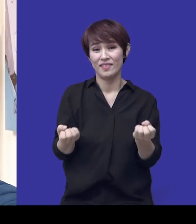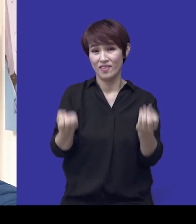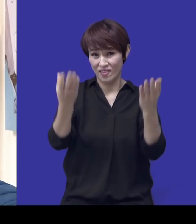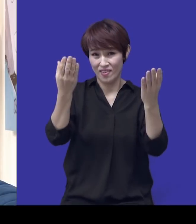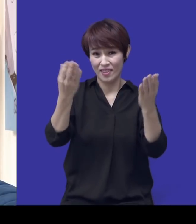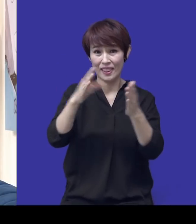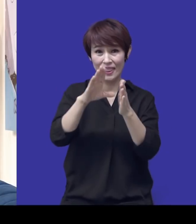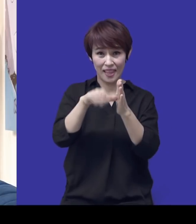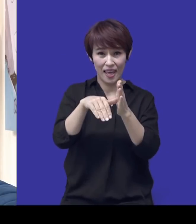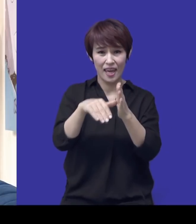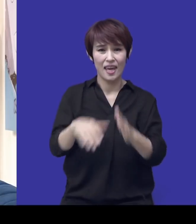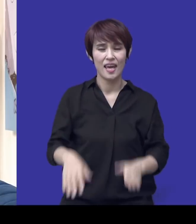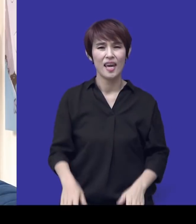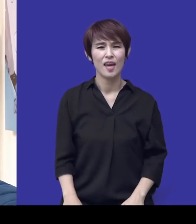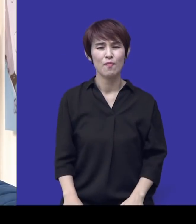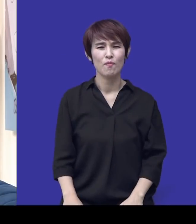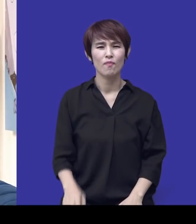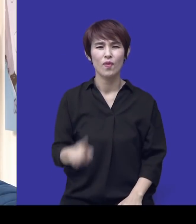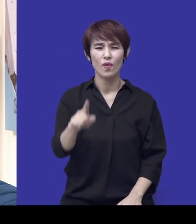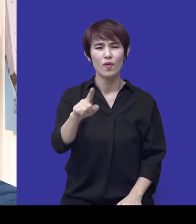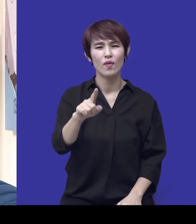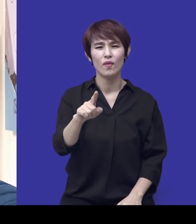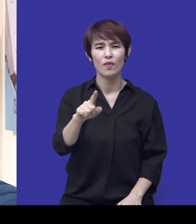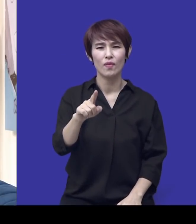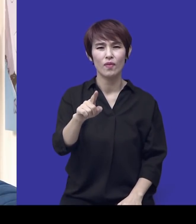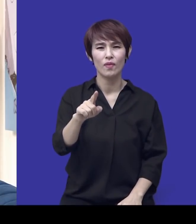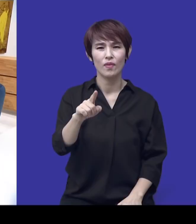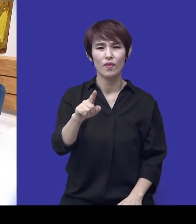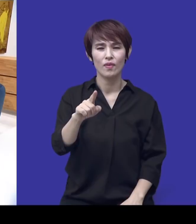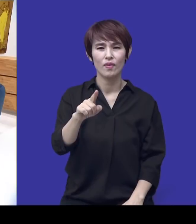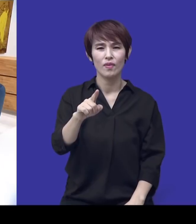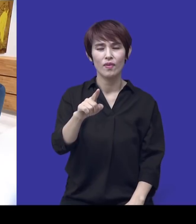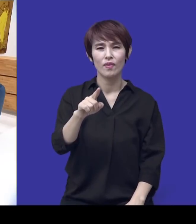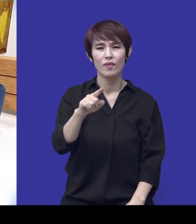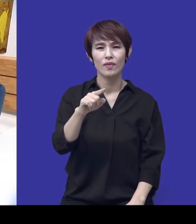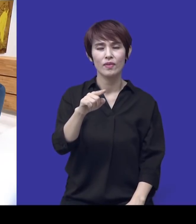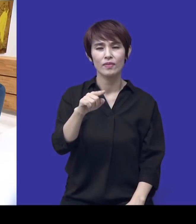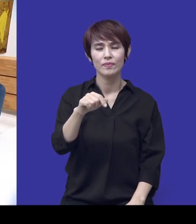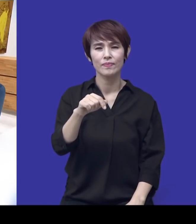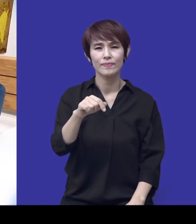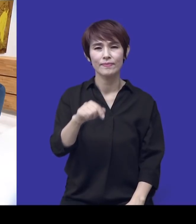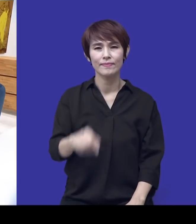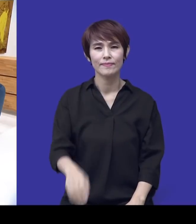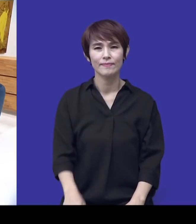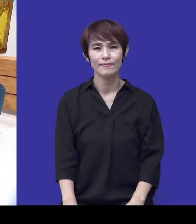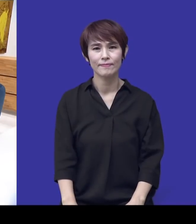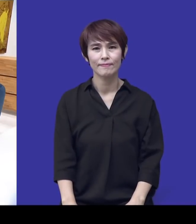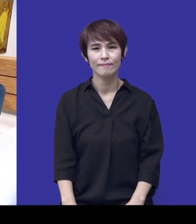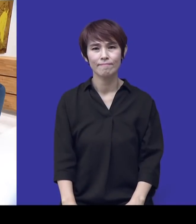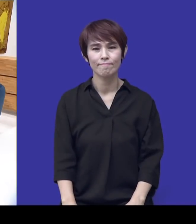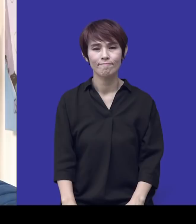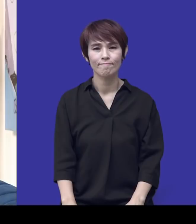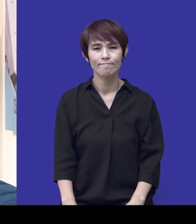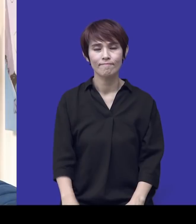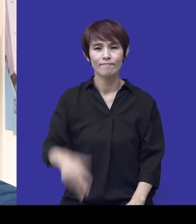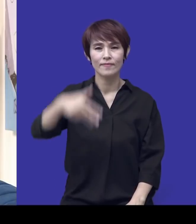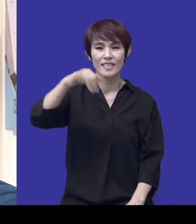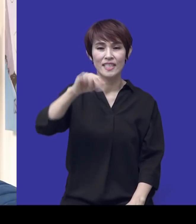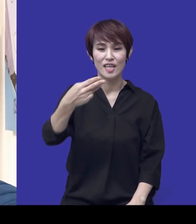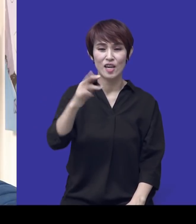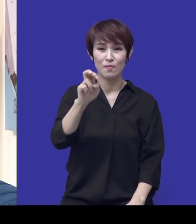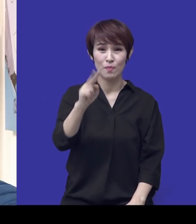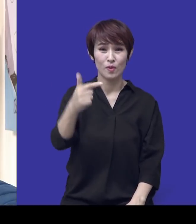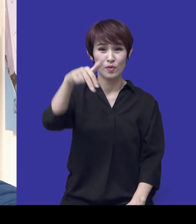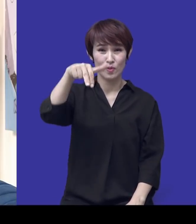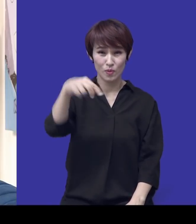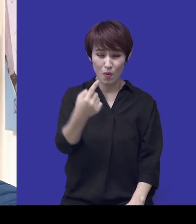땡스기빙 데이는 막 칠면조 먹고 그럼요. 막 온 가족 모여가지고 막 파티하고 축제잖아요. 그렇죠. 미국의 네. 추석이죠. 맞아요. 네. 그런데 제가